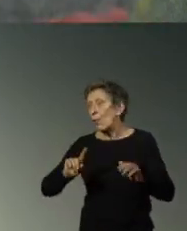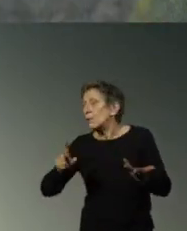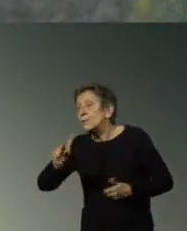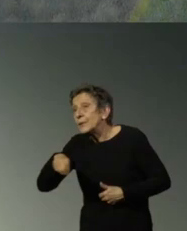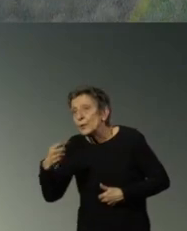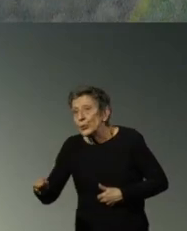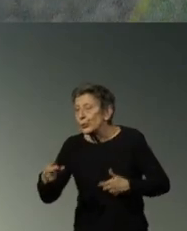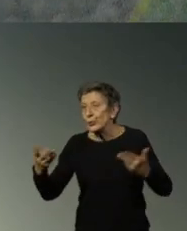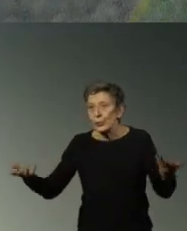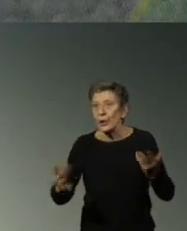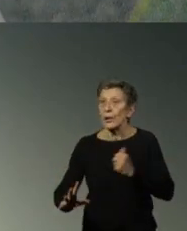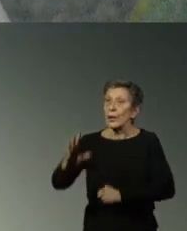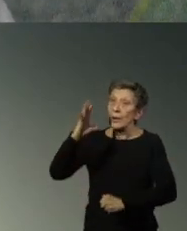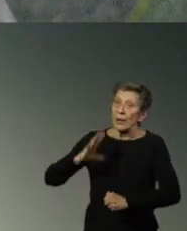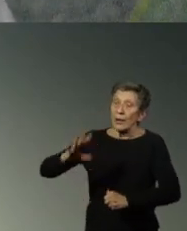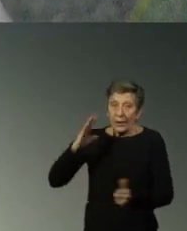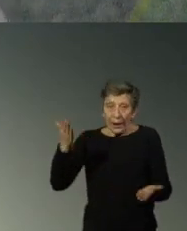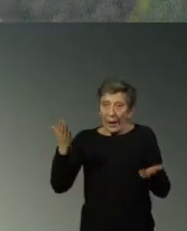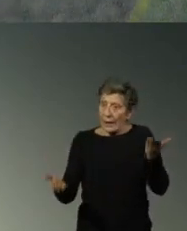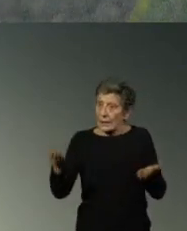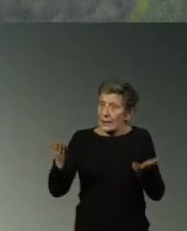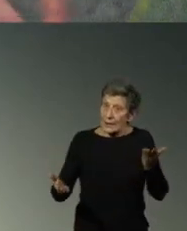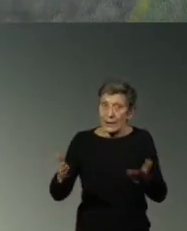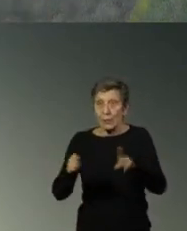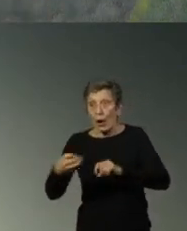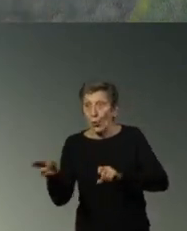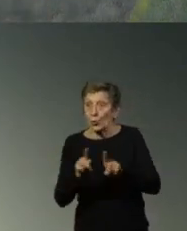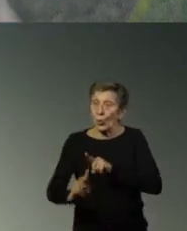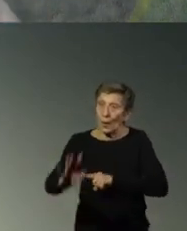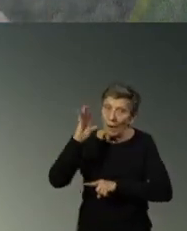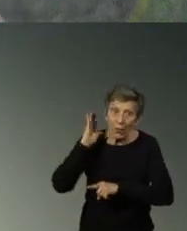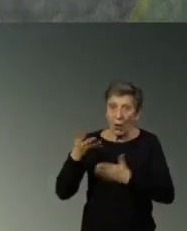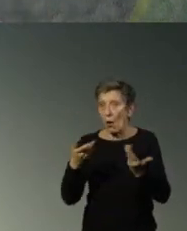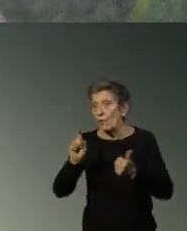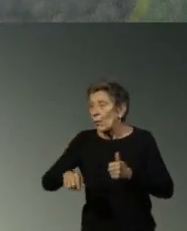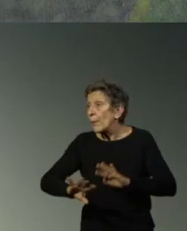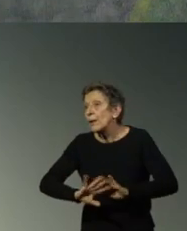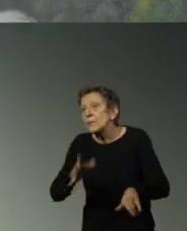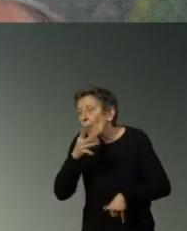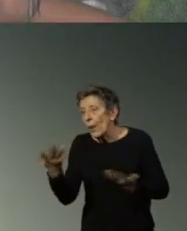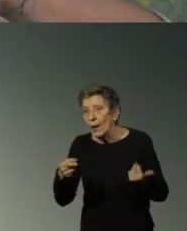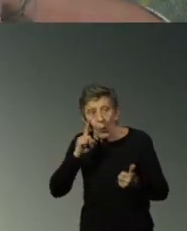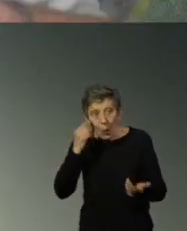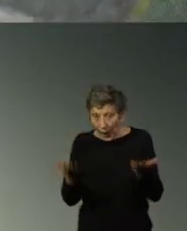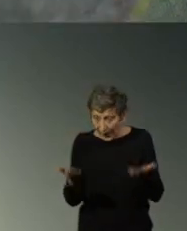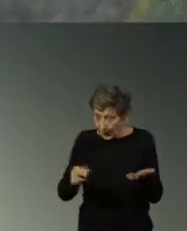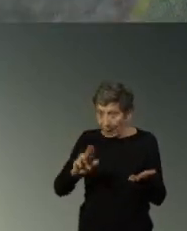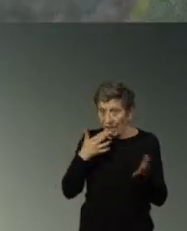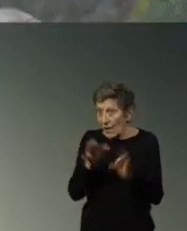avait des grands équilibres parce que ça n'a jamais vraiment existé. La vie a toujours été mouvante. Et il n'y a pas eu un état où tout